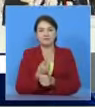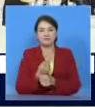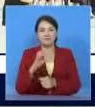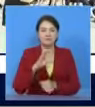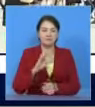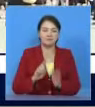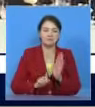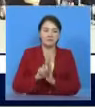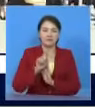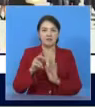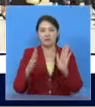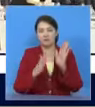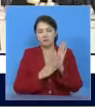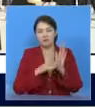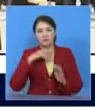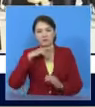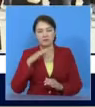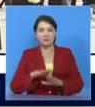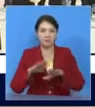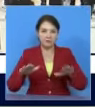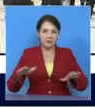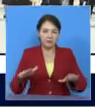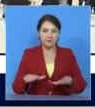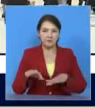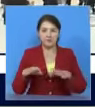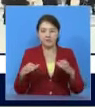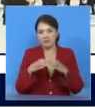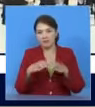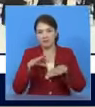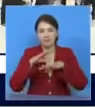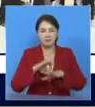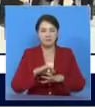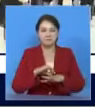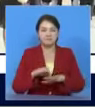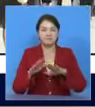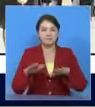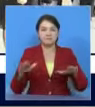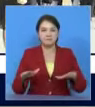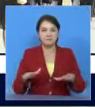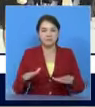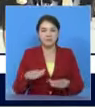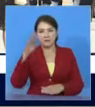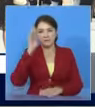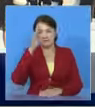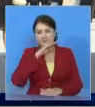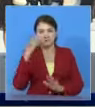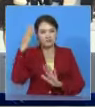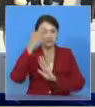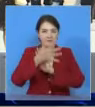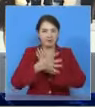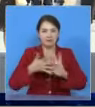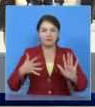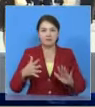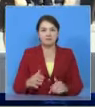дейін назар аударыңыз балалар шаралары өтіп жатыр, яғни қазір міне балдарға олардың ата-аналарына түсіндіру жұмыстары жүргізіліп